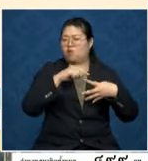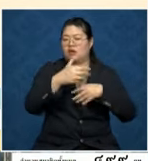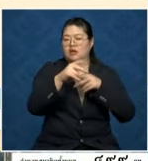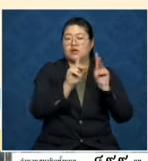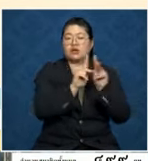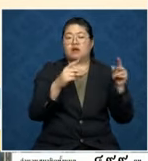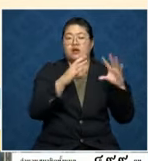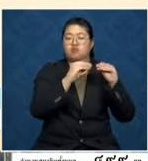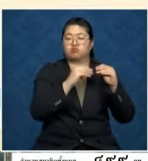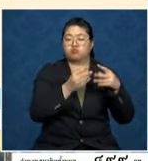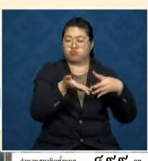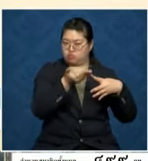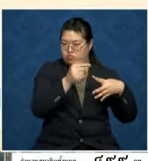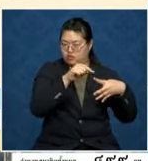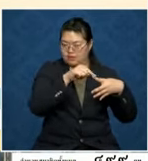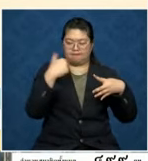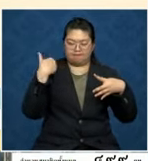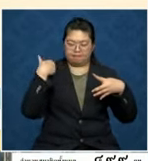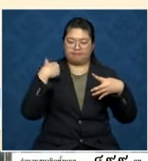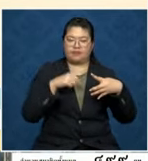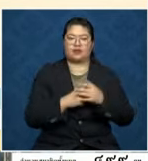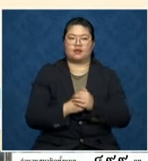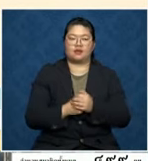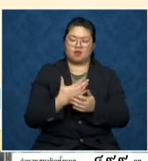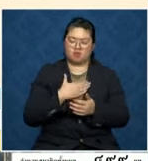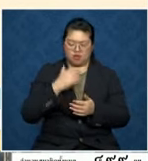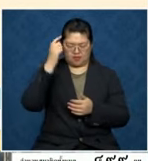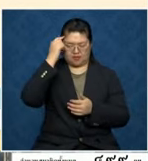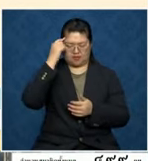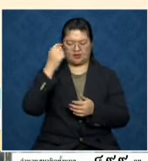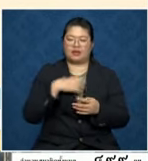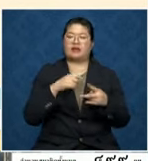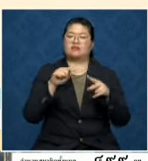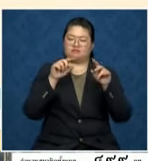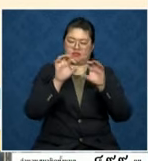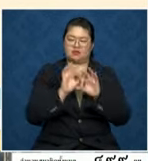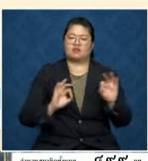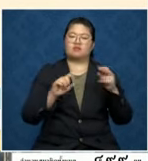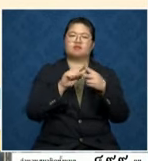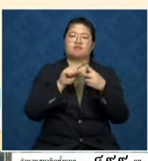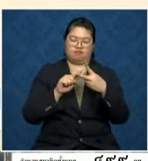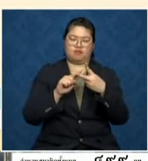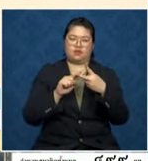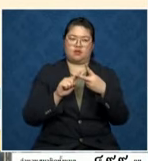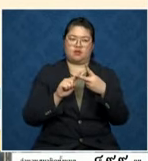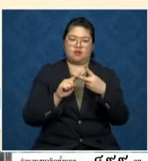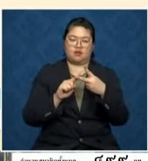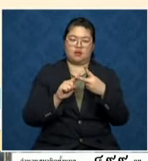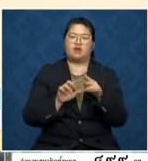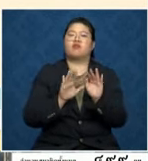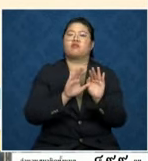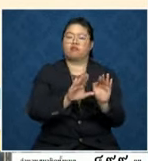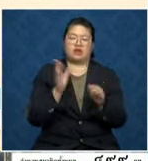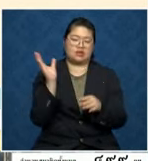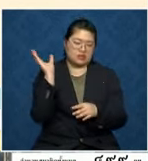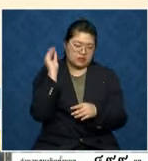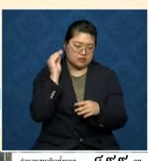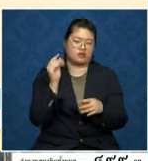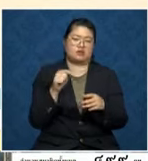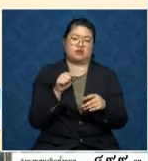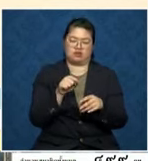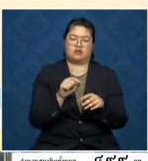ชั้น4หรือชั้นอื่นแล้วแต่ความเหมาะสมผมคิดว่า2เรื่องนี้สภาหน้าที่จะดำเนินการแล้วก็ปรับปรุง